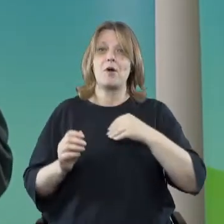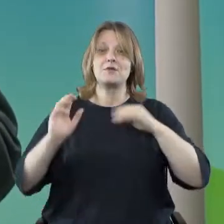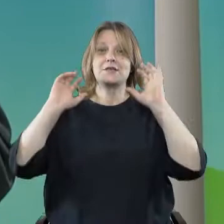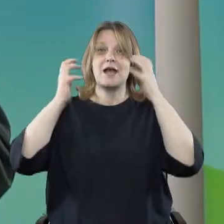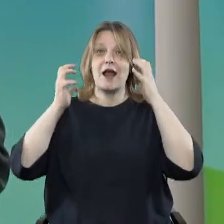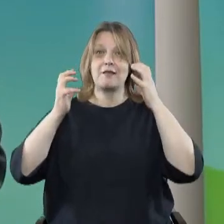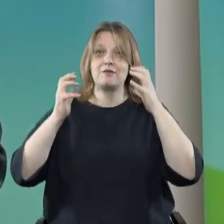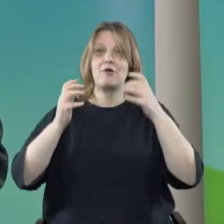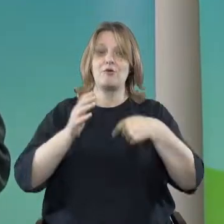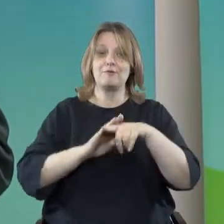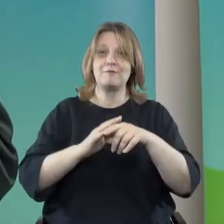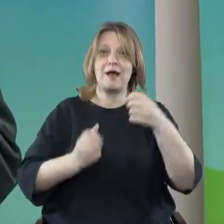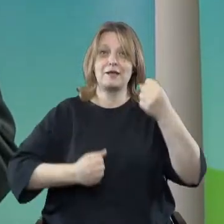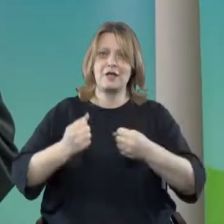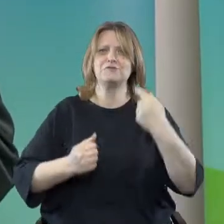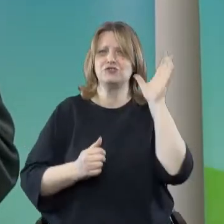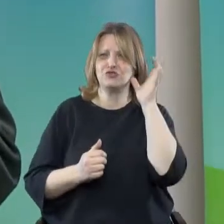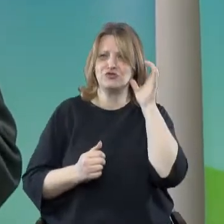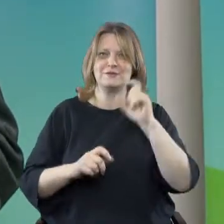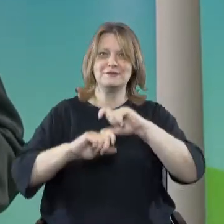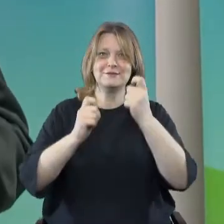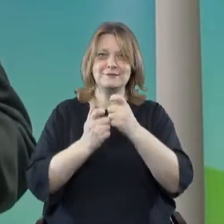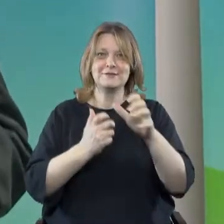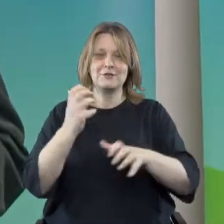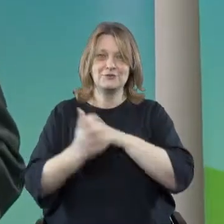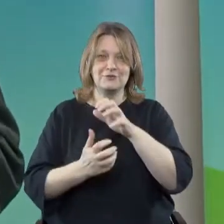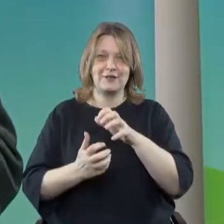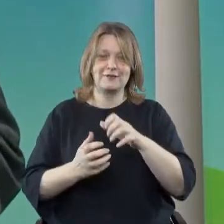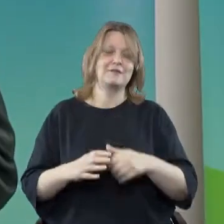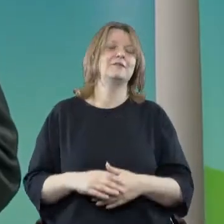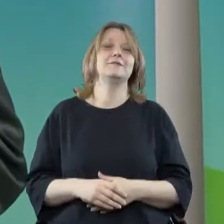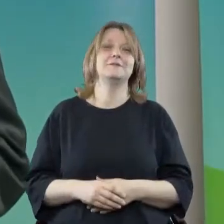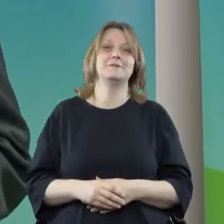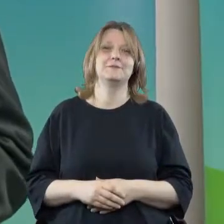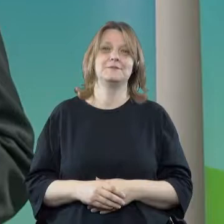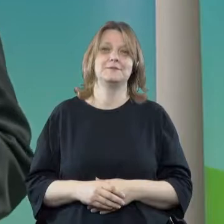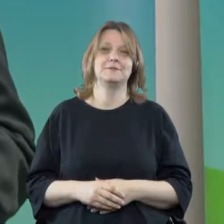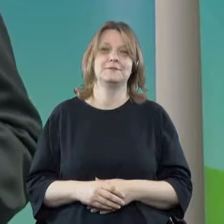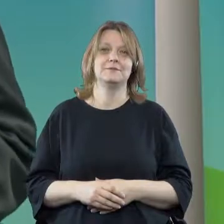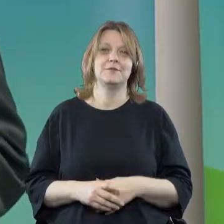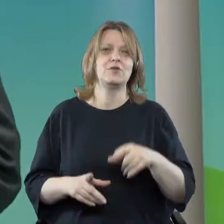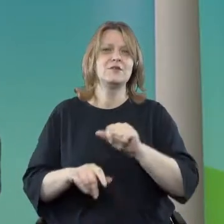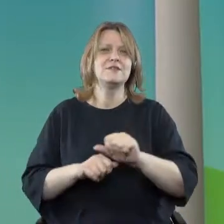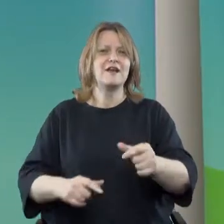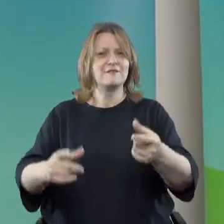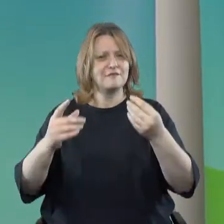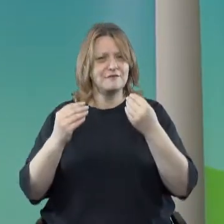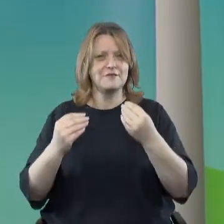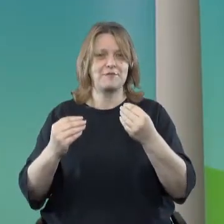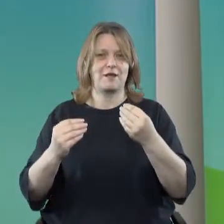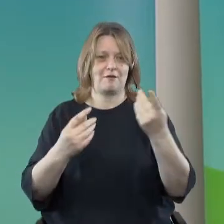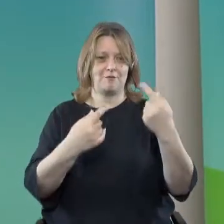słuchalne na całym świecie i tak jak powiedziałem, jest to doskonałe wykonywanie